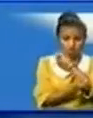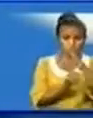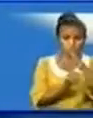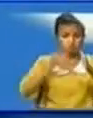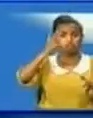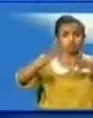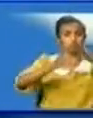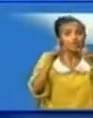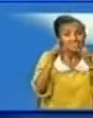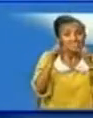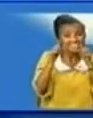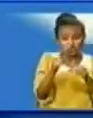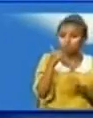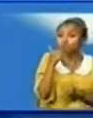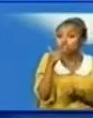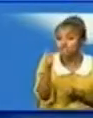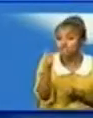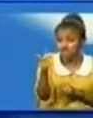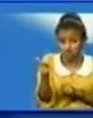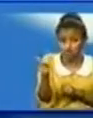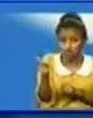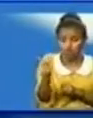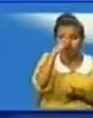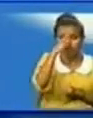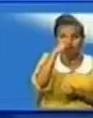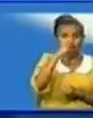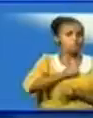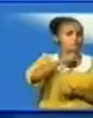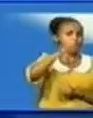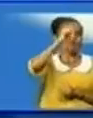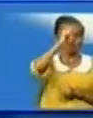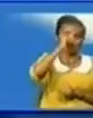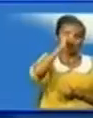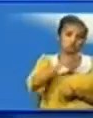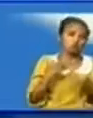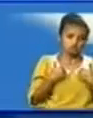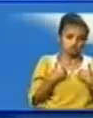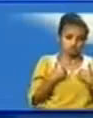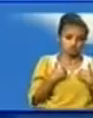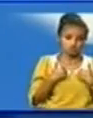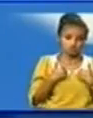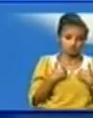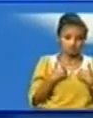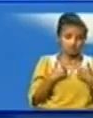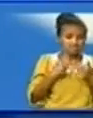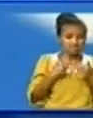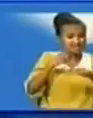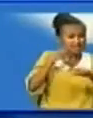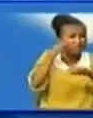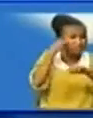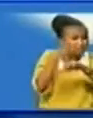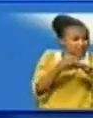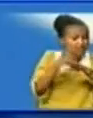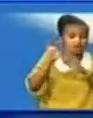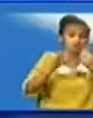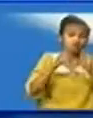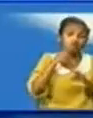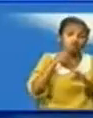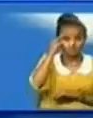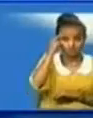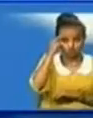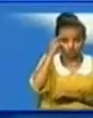በሶስት ወር ጊዜ ውስጥ ማለት ነው መሰረታዊ የሆነውን የምልክት ቋንቋ እንደሚችሉ ስነግራቸው በቃ የማያምኑም ሰዎች